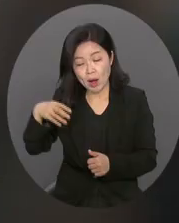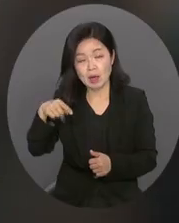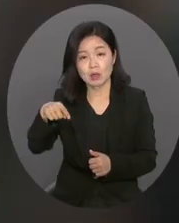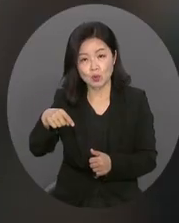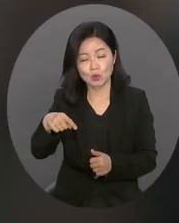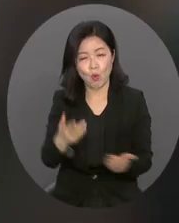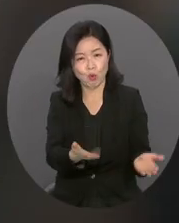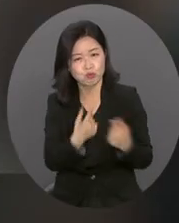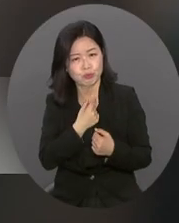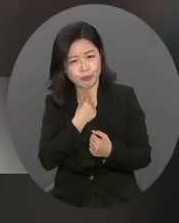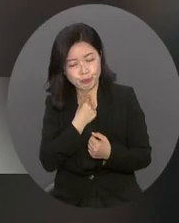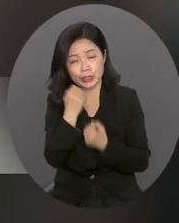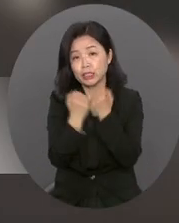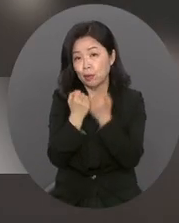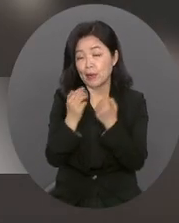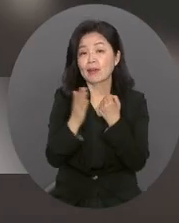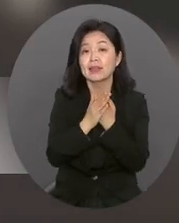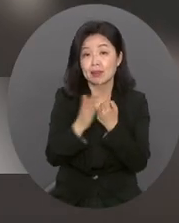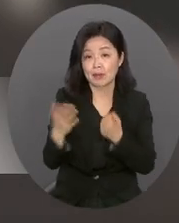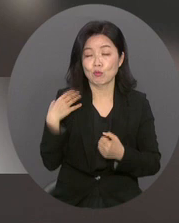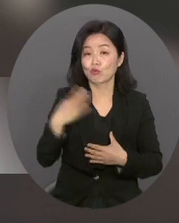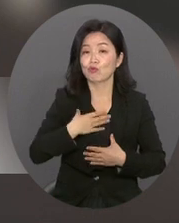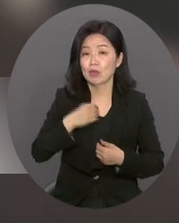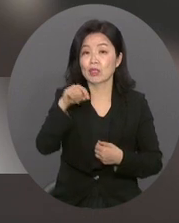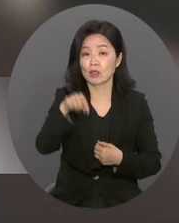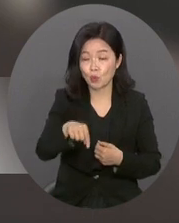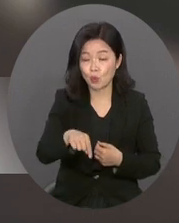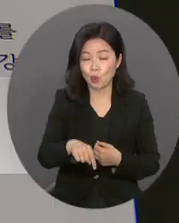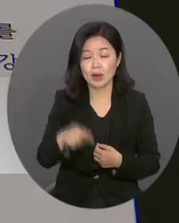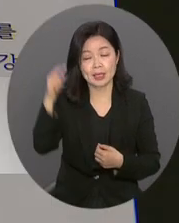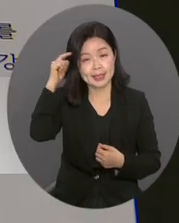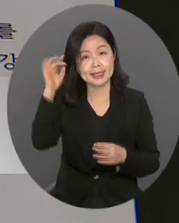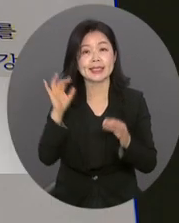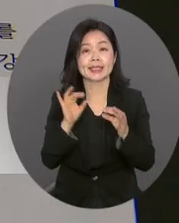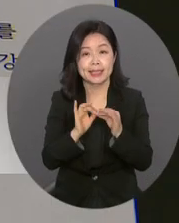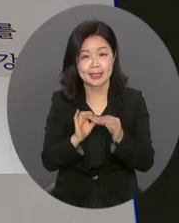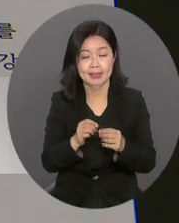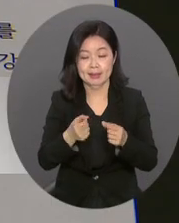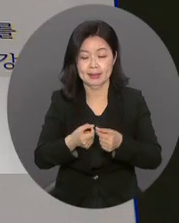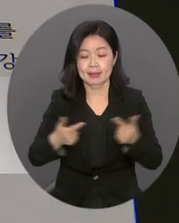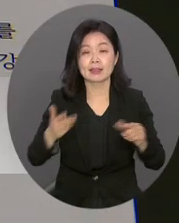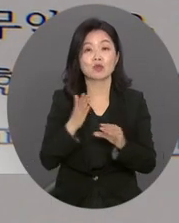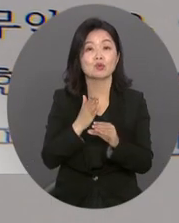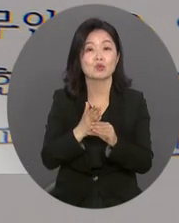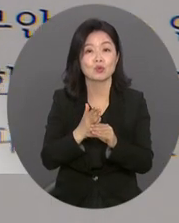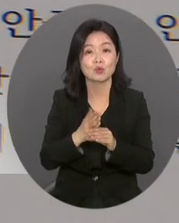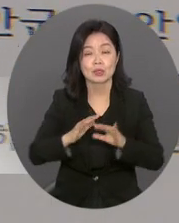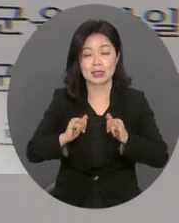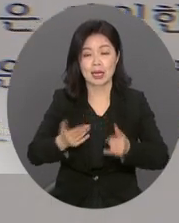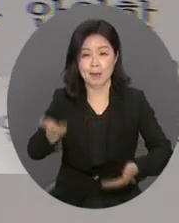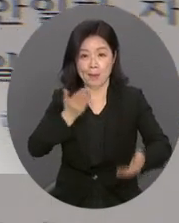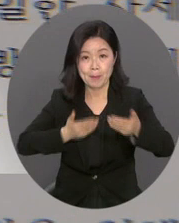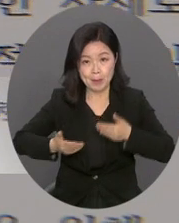본격화되면서 무안 내 찬성 주민들도 제 목소리를 내기 시작했습니다. 지역 발전과 인구 유입을 위해서는